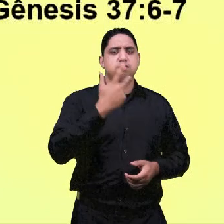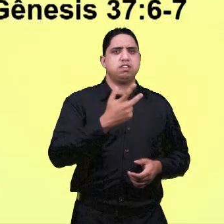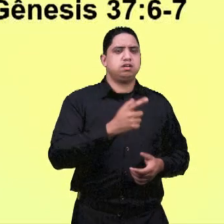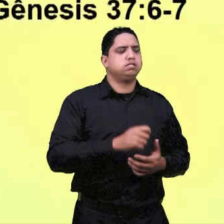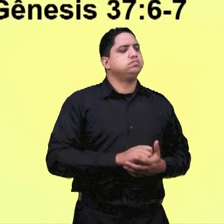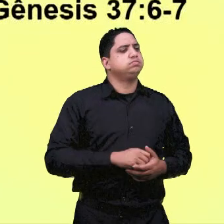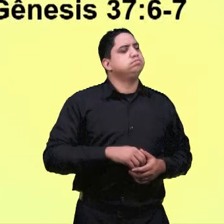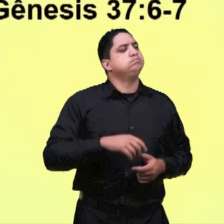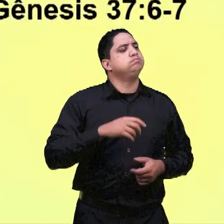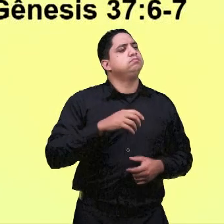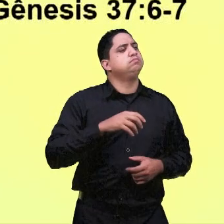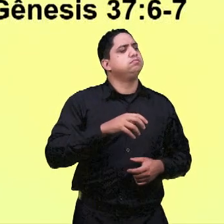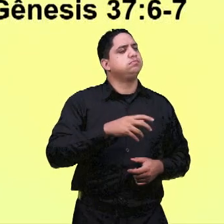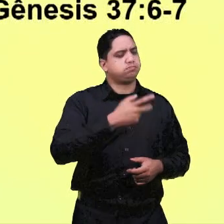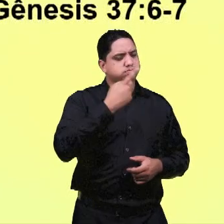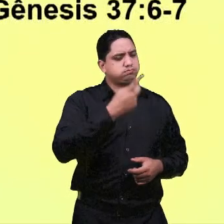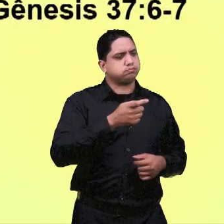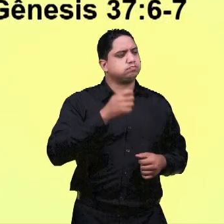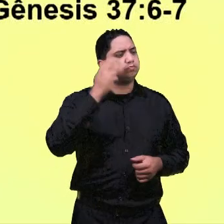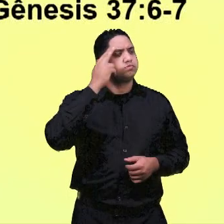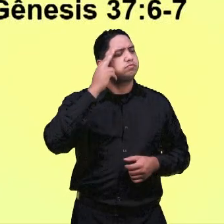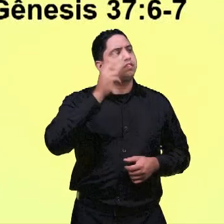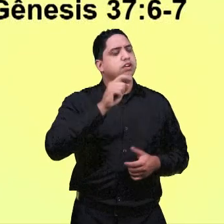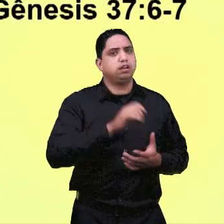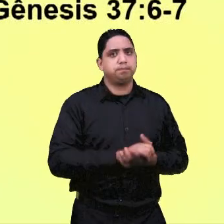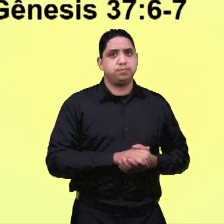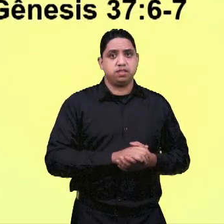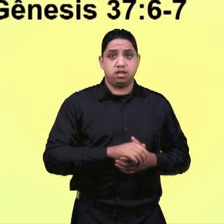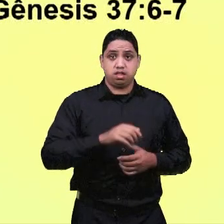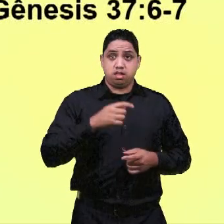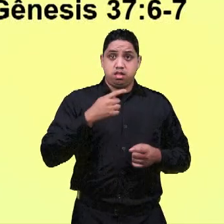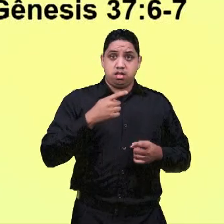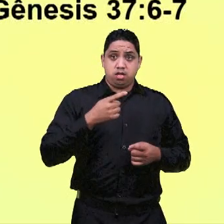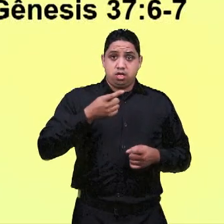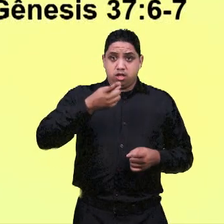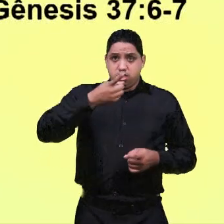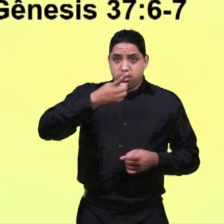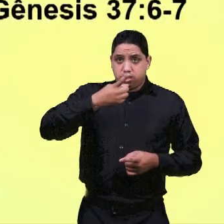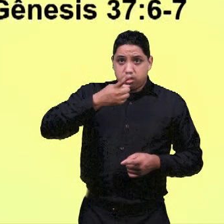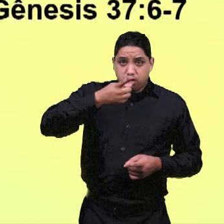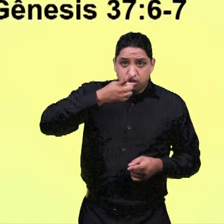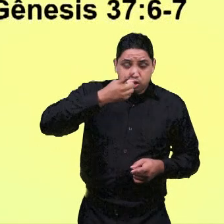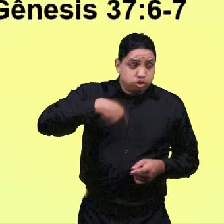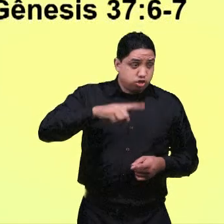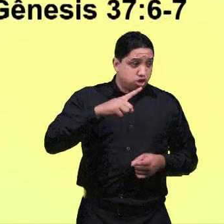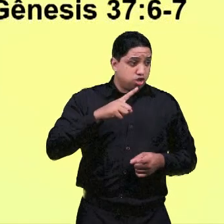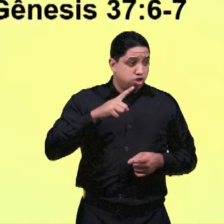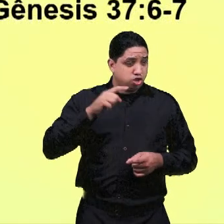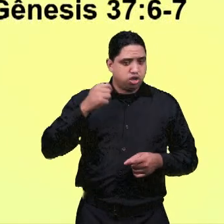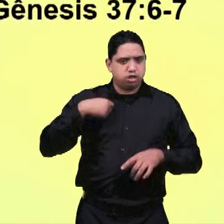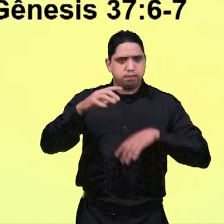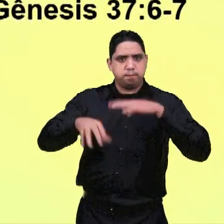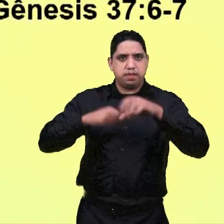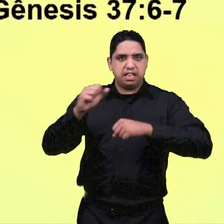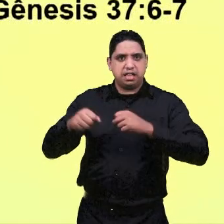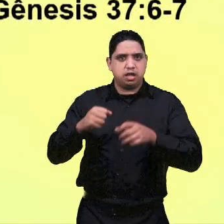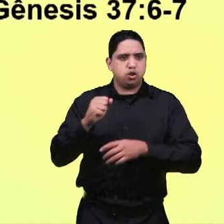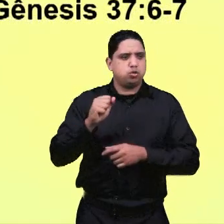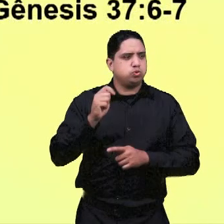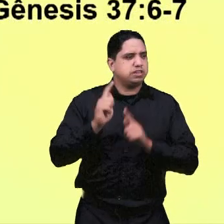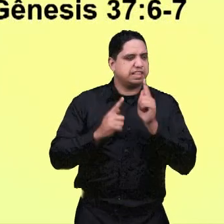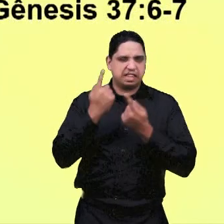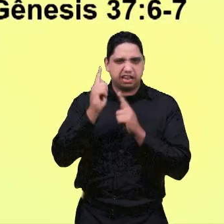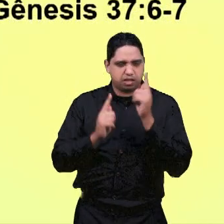demande le rêve que j'ai rêvé. Voici, nous étions en train de ramasser le blé